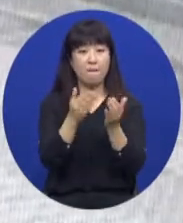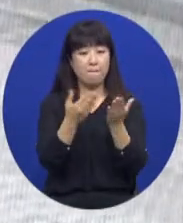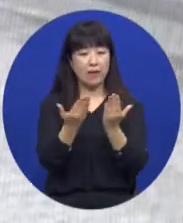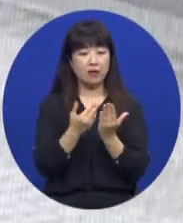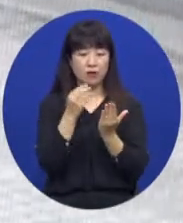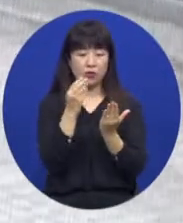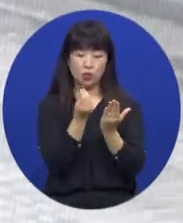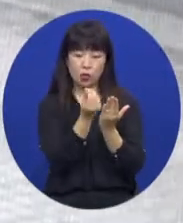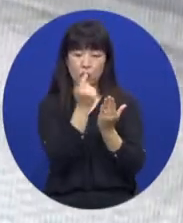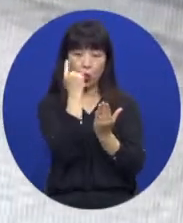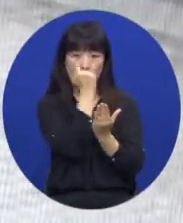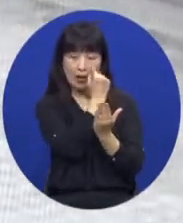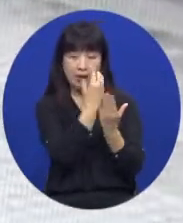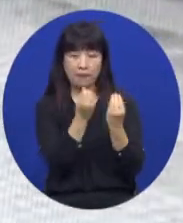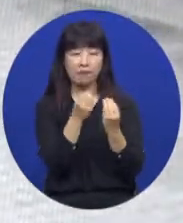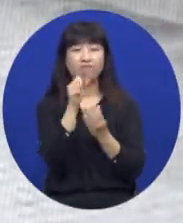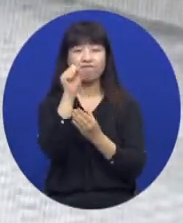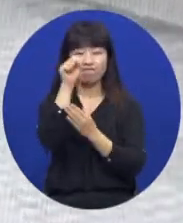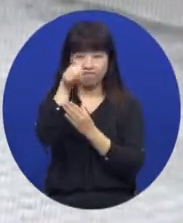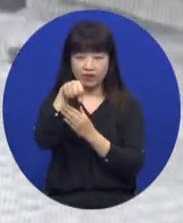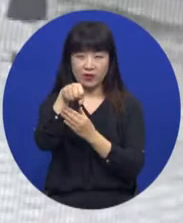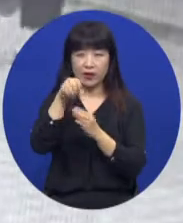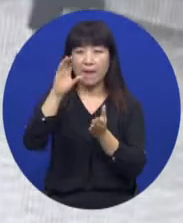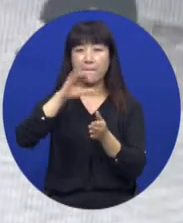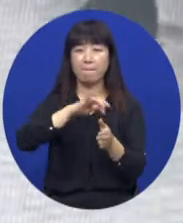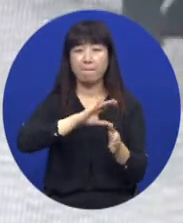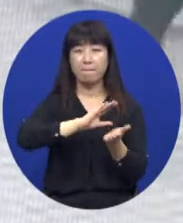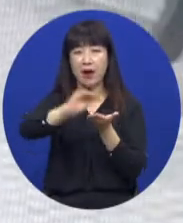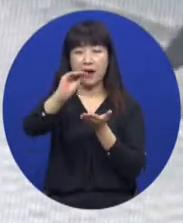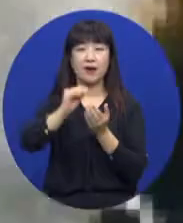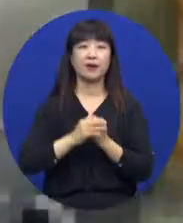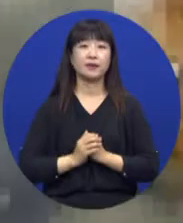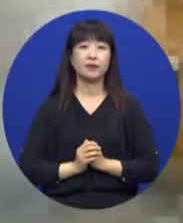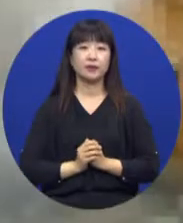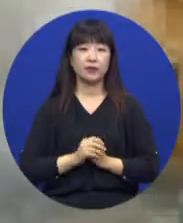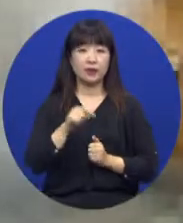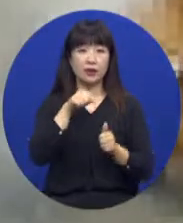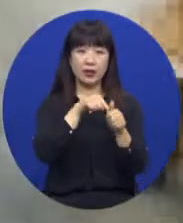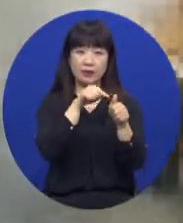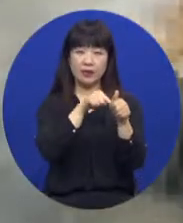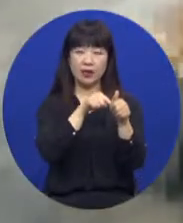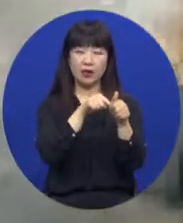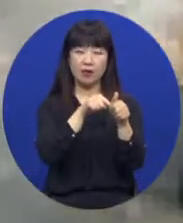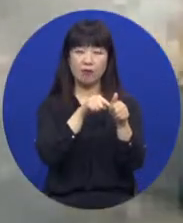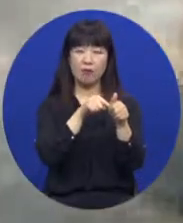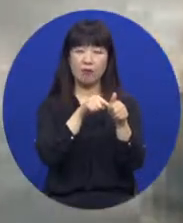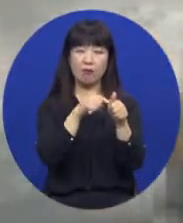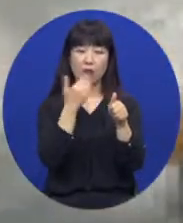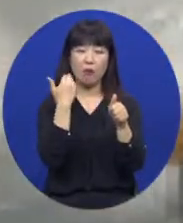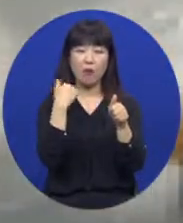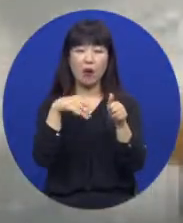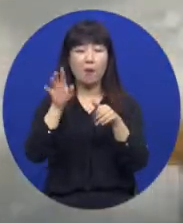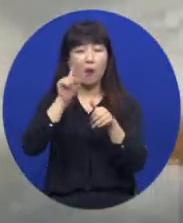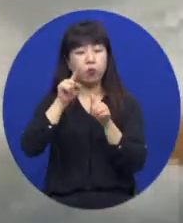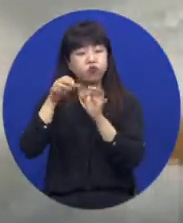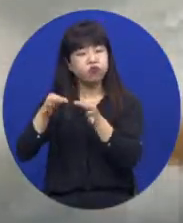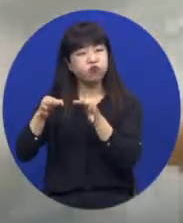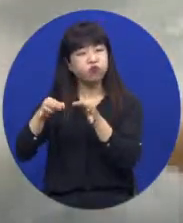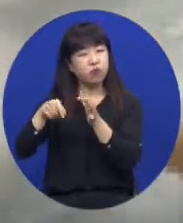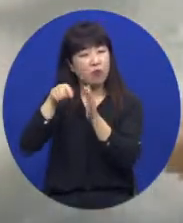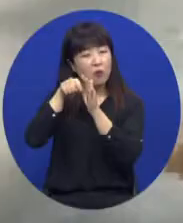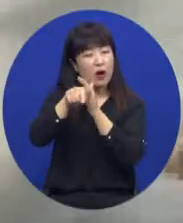봉추 속을 확 이 낮고 가볍게 고개를 숙인 뒤 사라집니다 해당 남성은 얼마 지나지 않아 모 은행 지점에 들어가